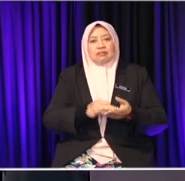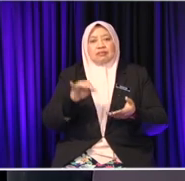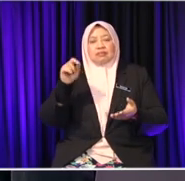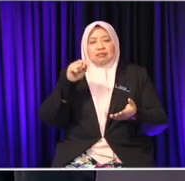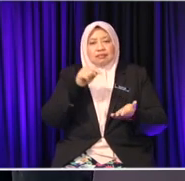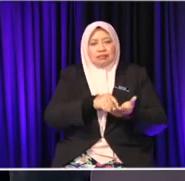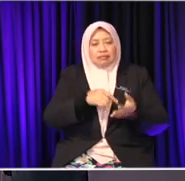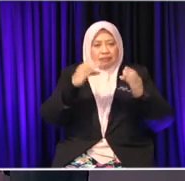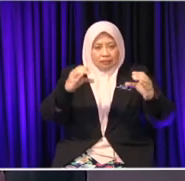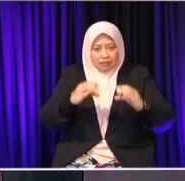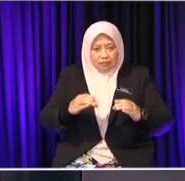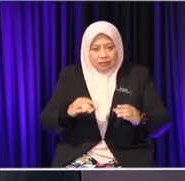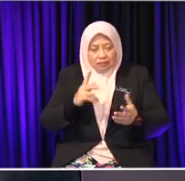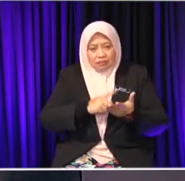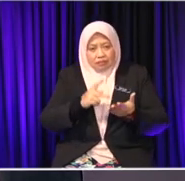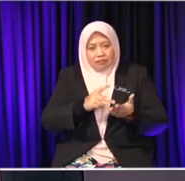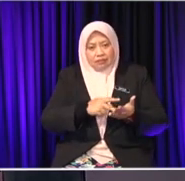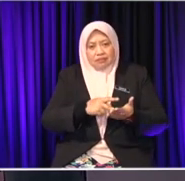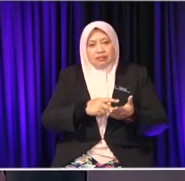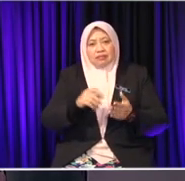kita lihat yang kedua